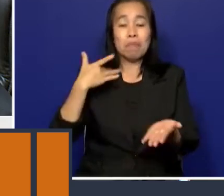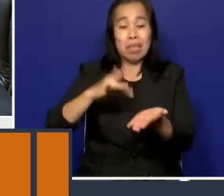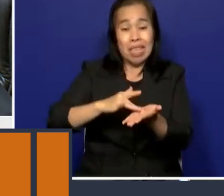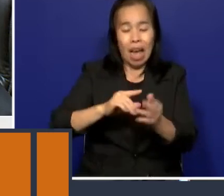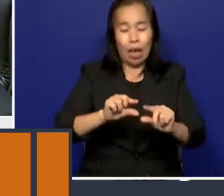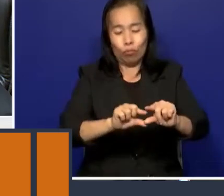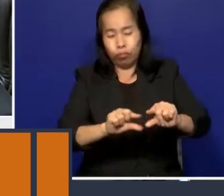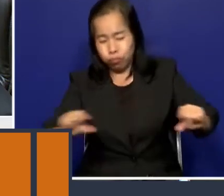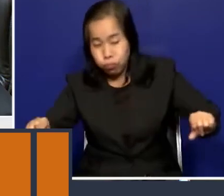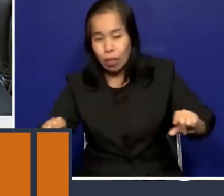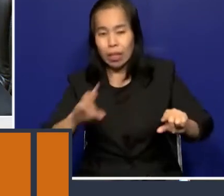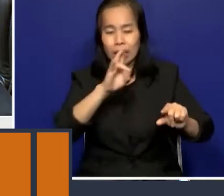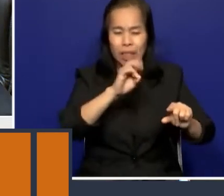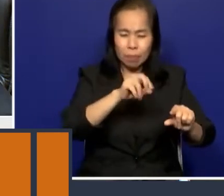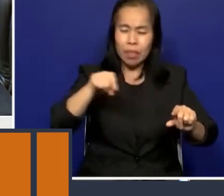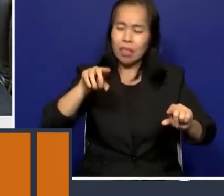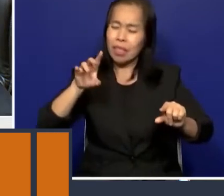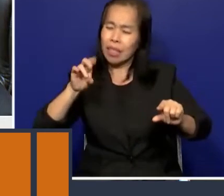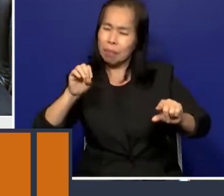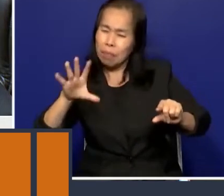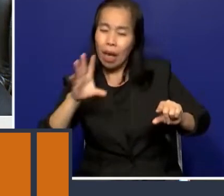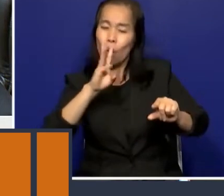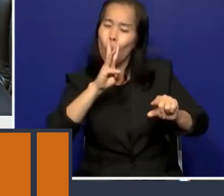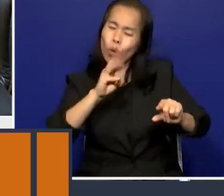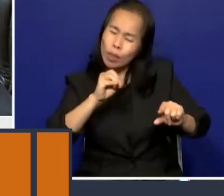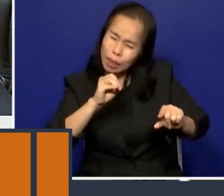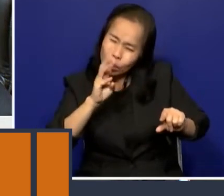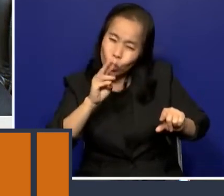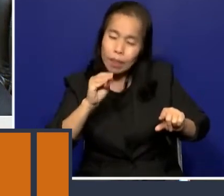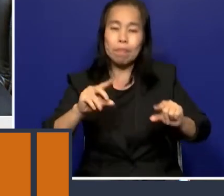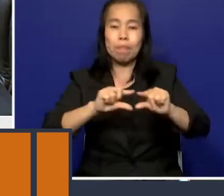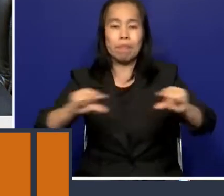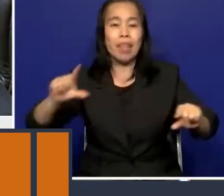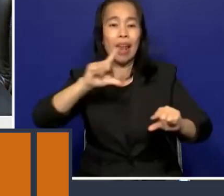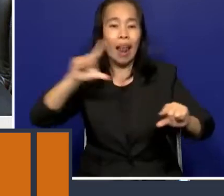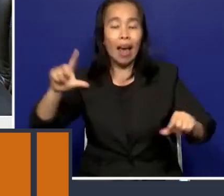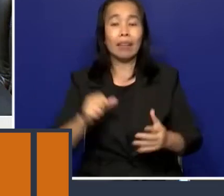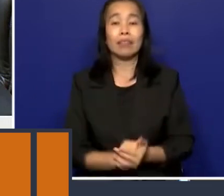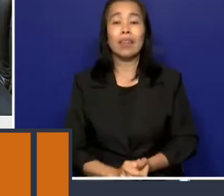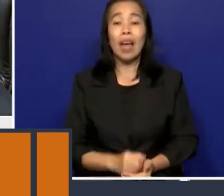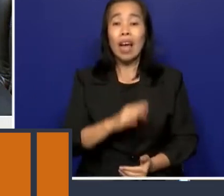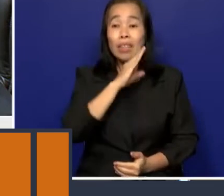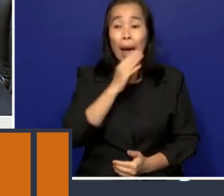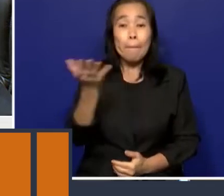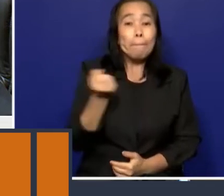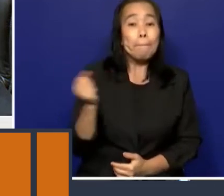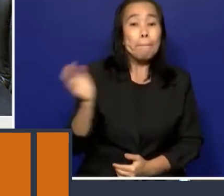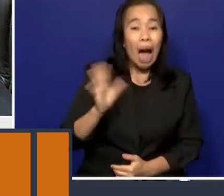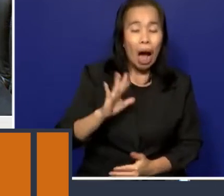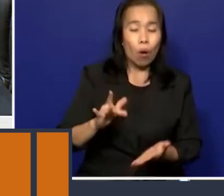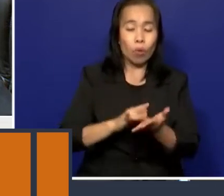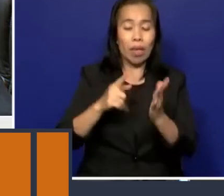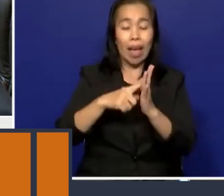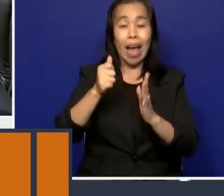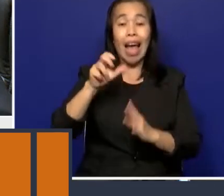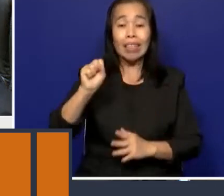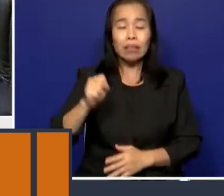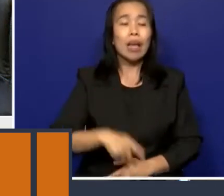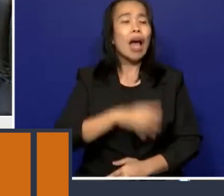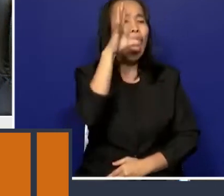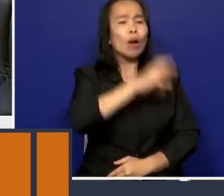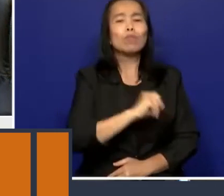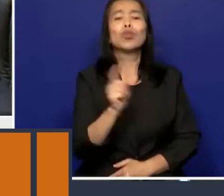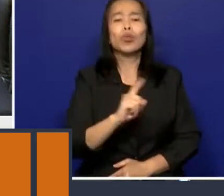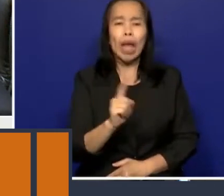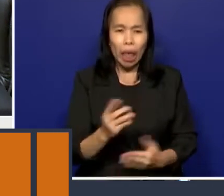ง 15.74 ล้านโสหรอ 16 ลานโสโประมาณถ้าไม่เอา AstraZenecaแล้วคิดจะไปเอาวักซีน